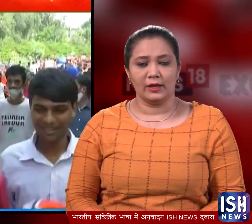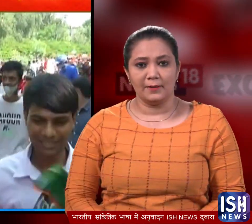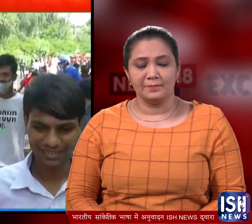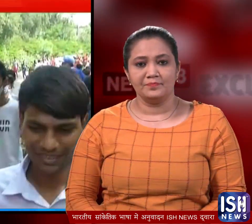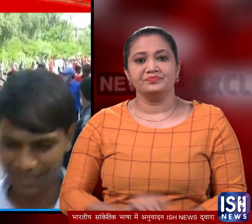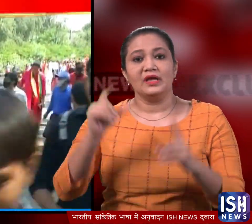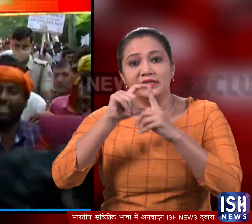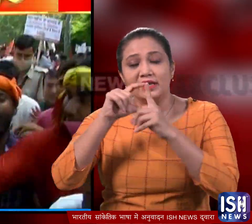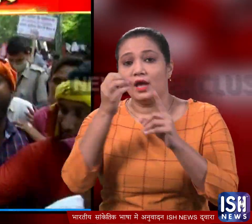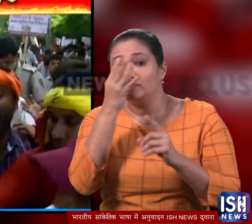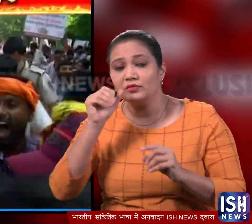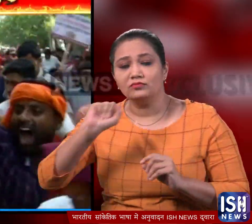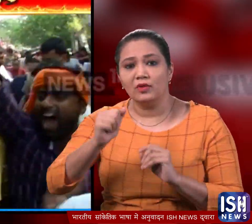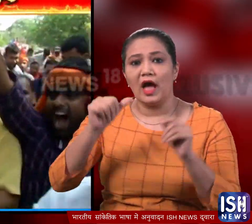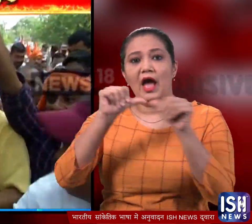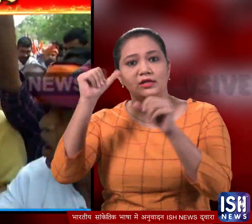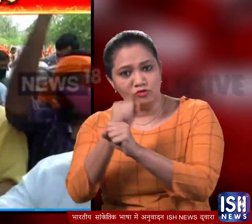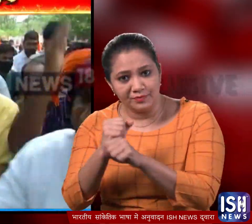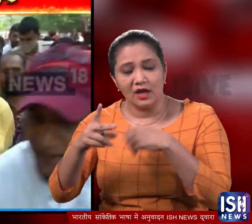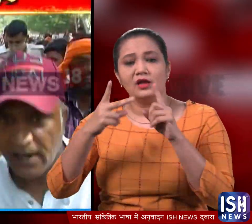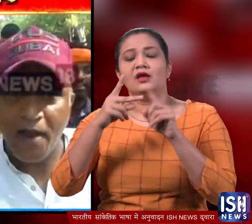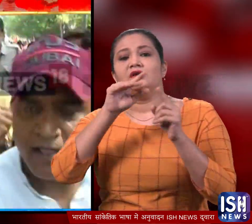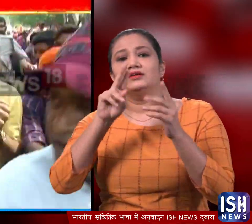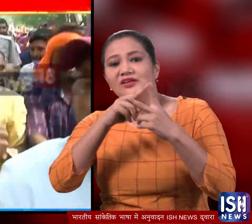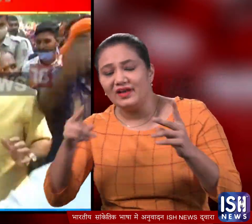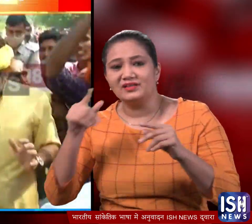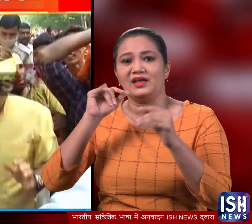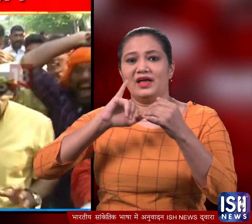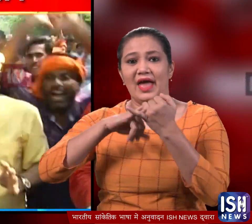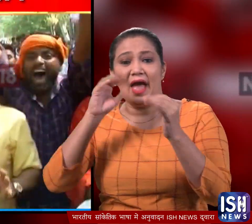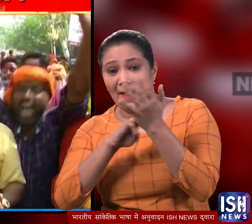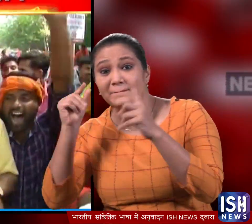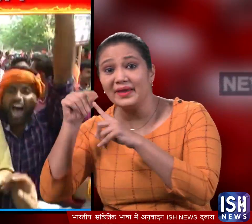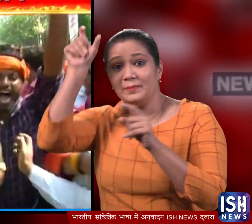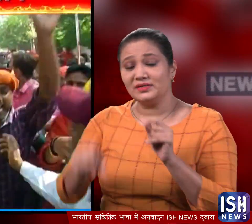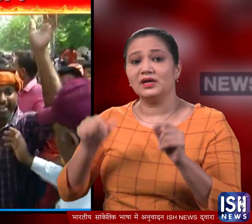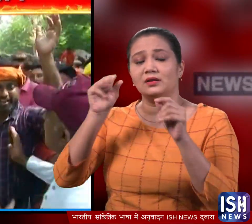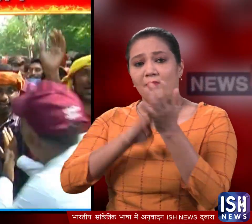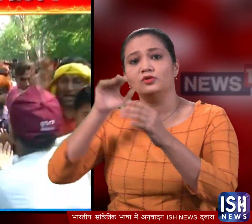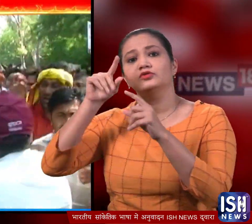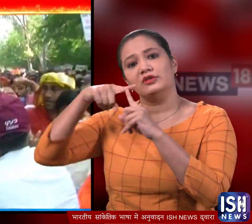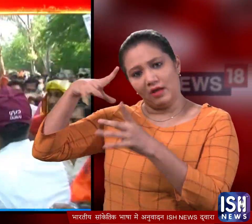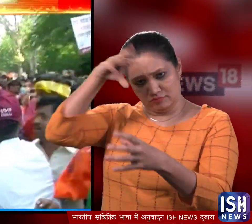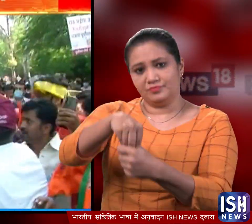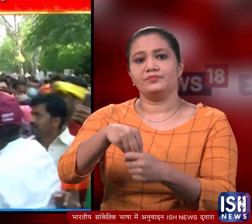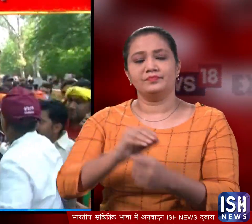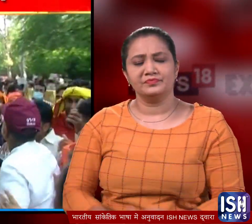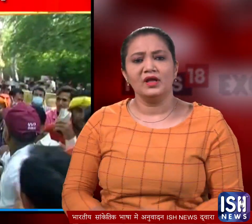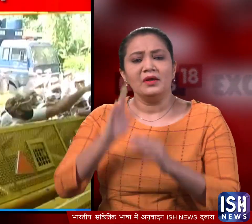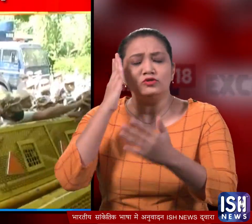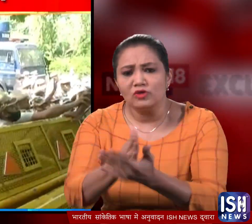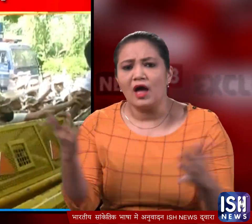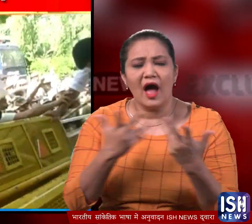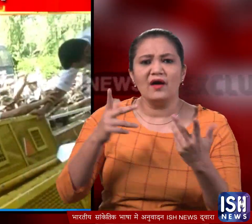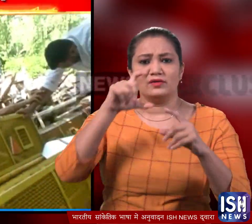जिनके साथ दिल्ली बीजेपी अध्यक्ष आदेश गुप्ता और उत्तर पूर्व दिल्ली से बीजेपी सांसद मनोज तिवारी ने भी बढ़ चढ़कर हिस्सा लिया। लेकिन उन्हें रोकने के